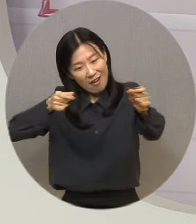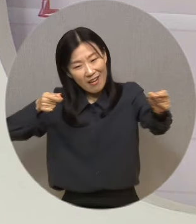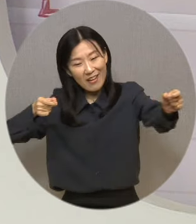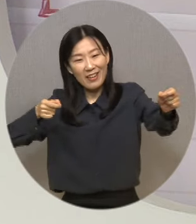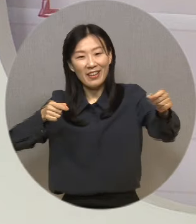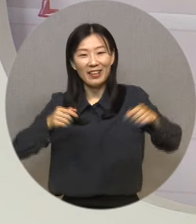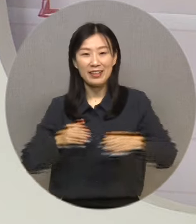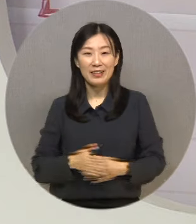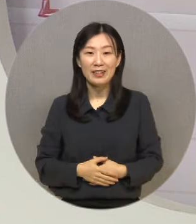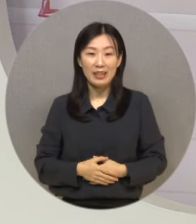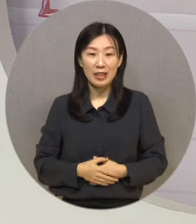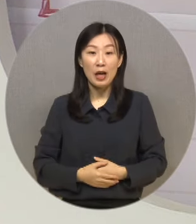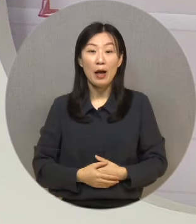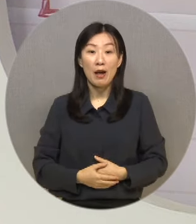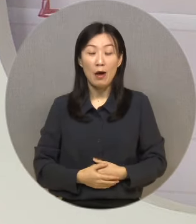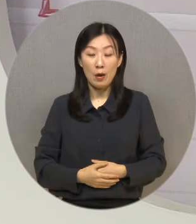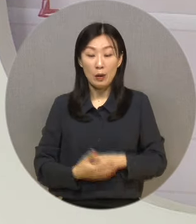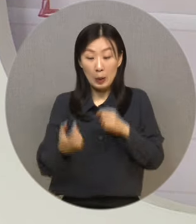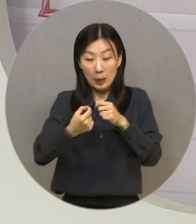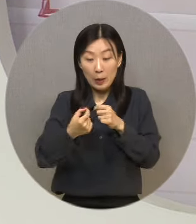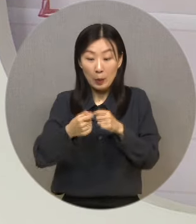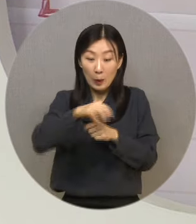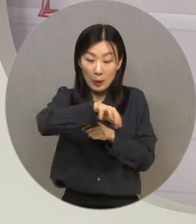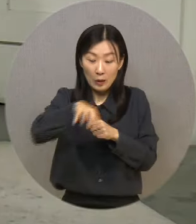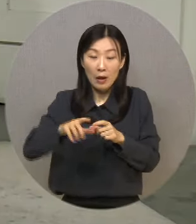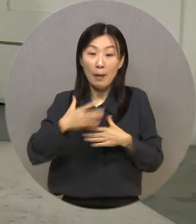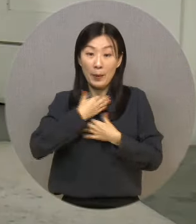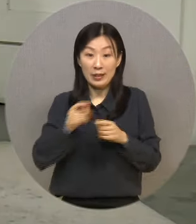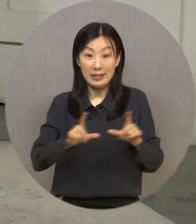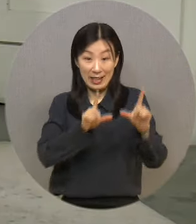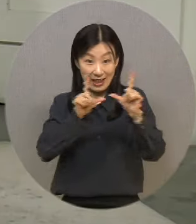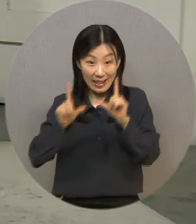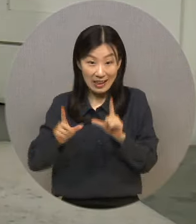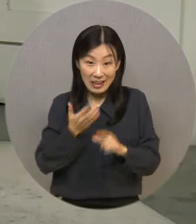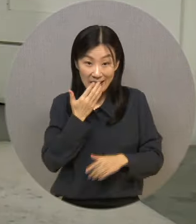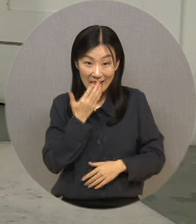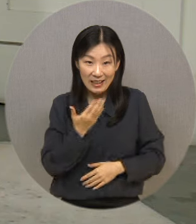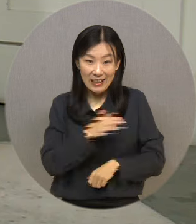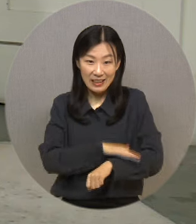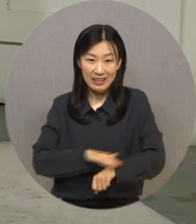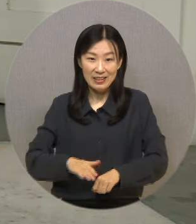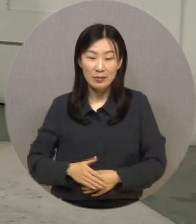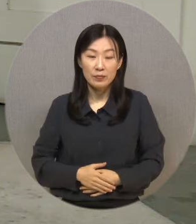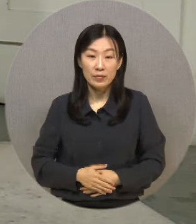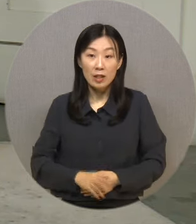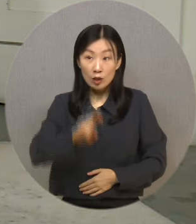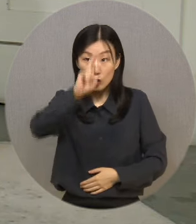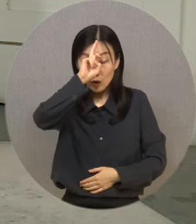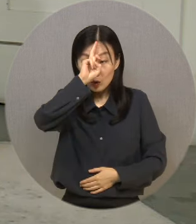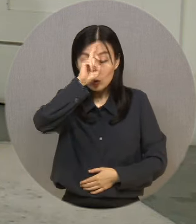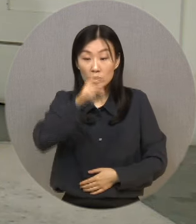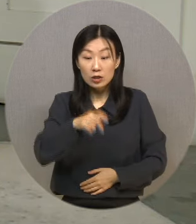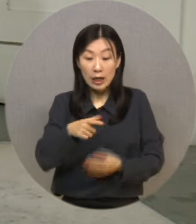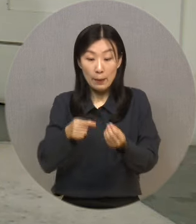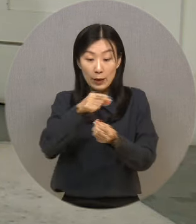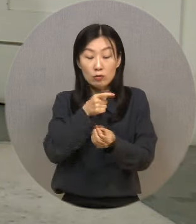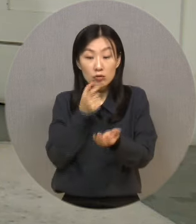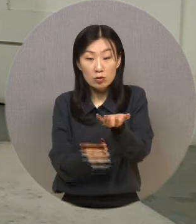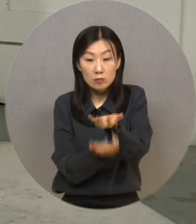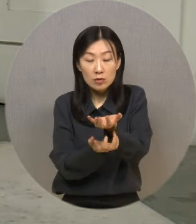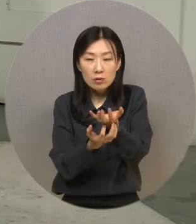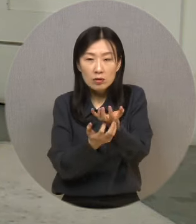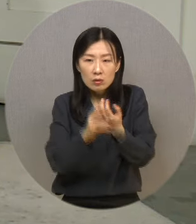예, 편안히 잘 보내시네 동네에서. 네. 네네네네. 그 12시에 만두를 쪄먹으시면 12시는 네네. 어떤 12시를 말하는